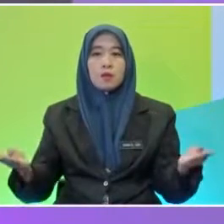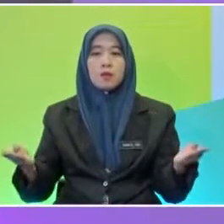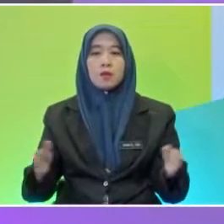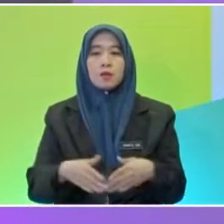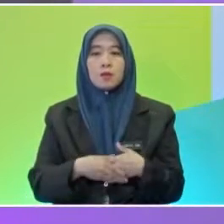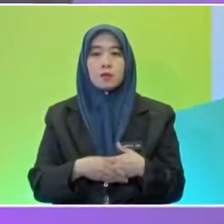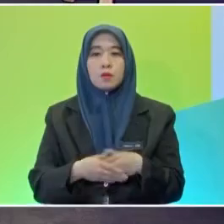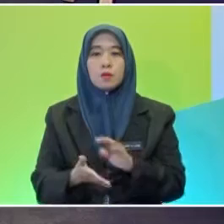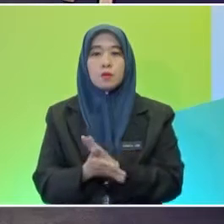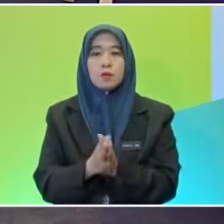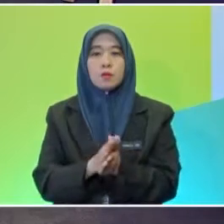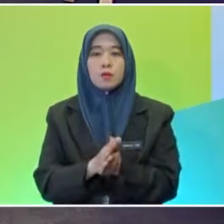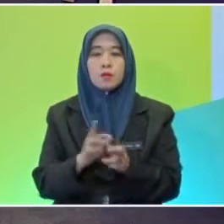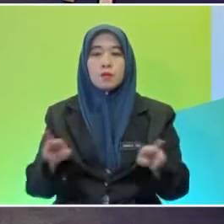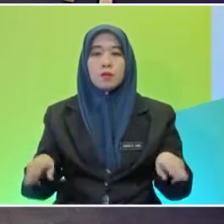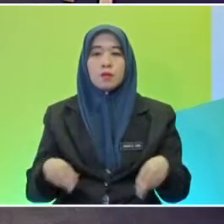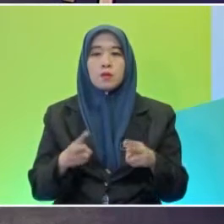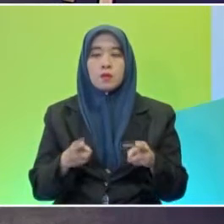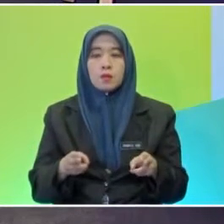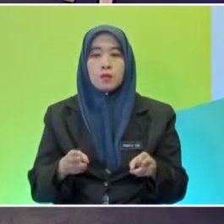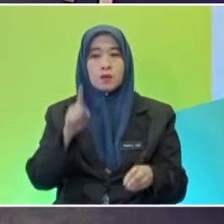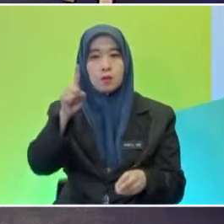1 bolehkah untuk Farisa